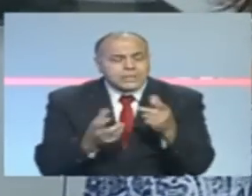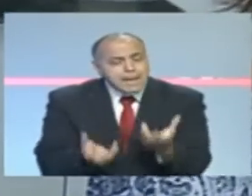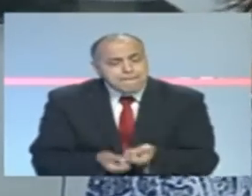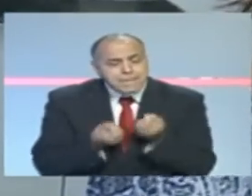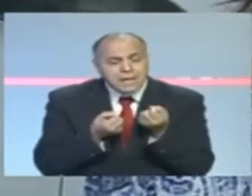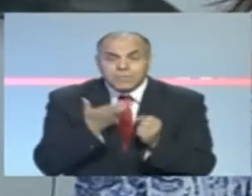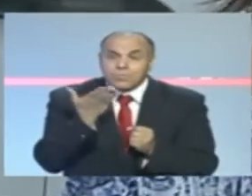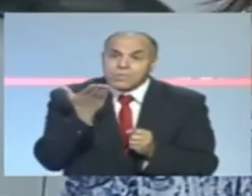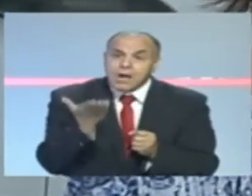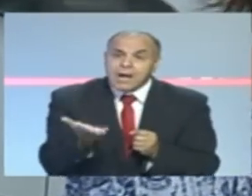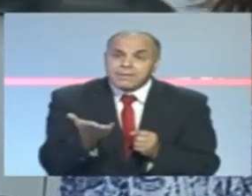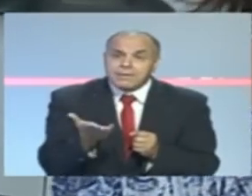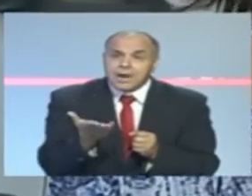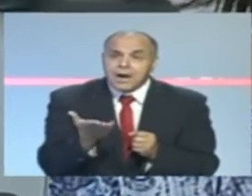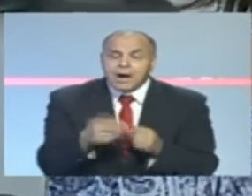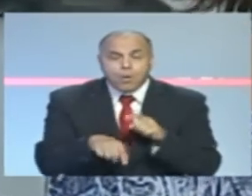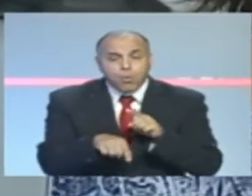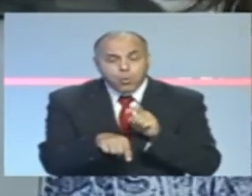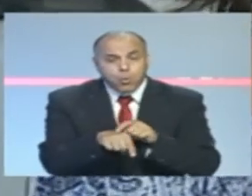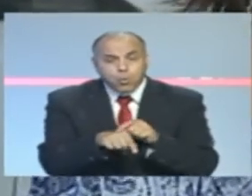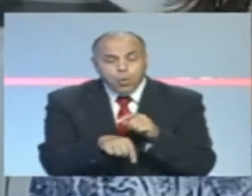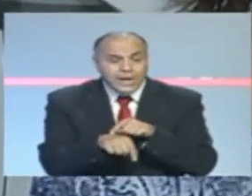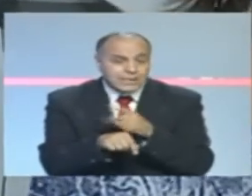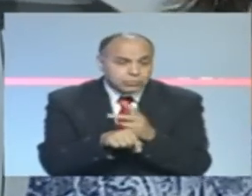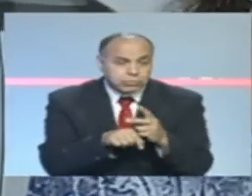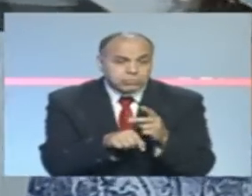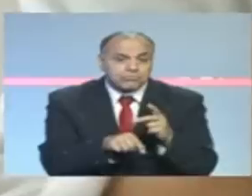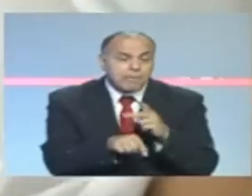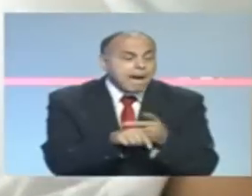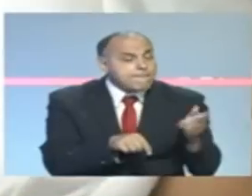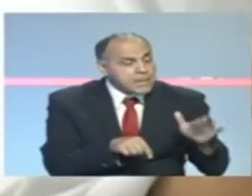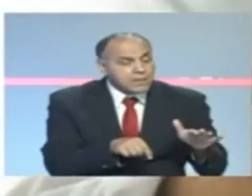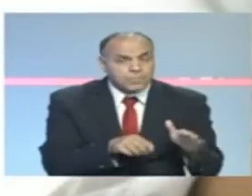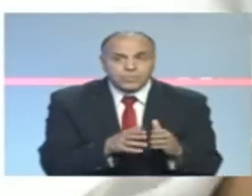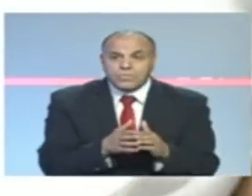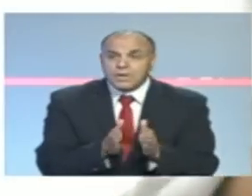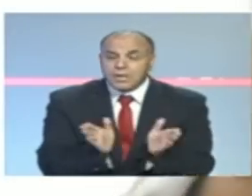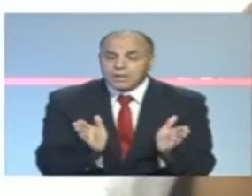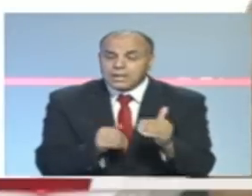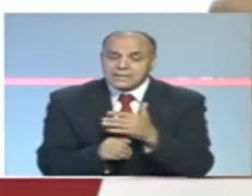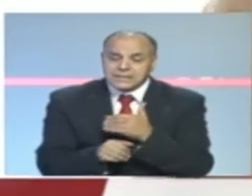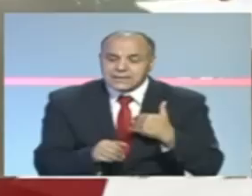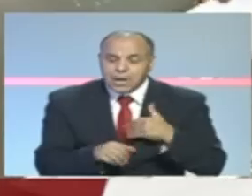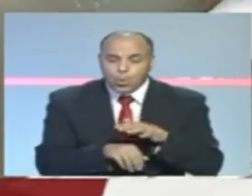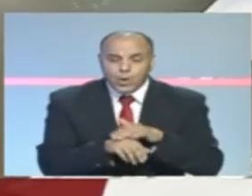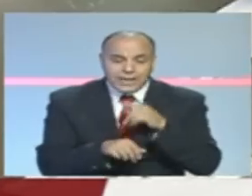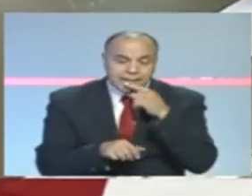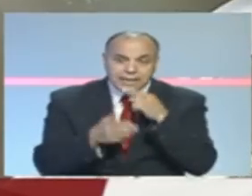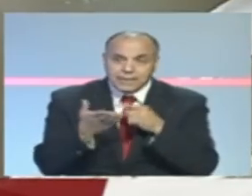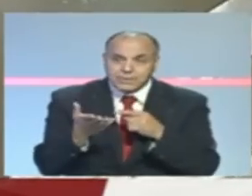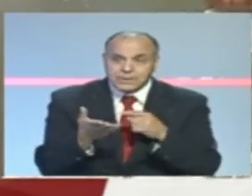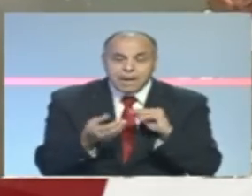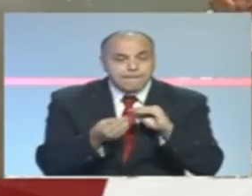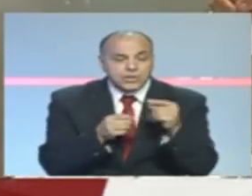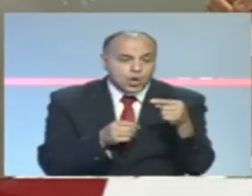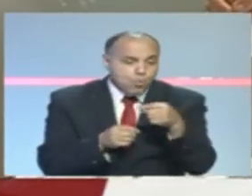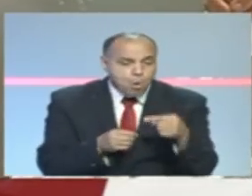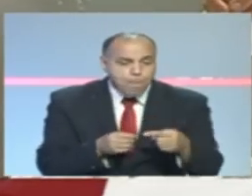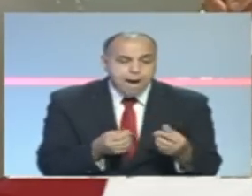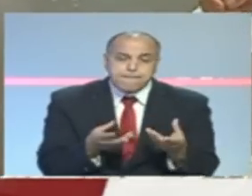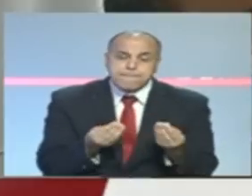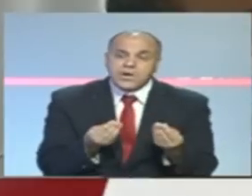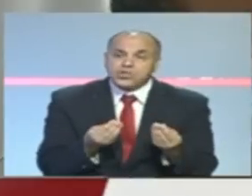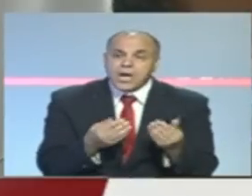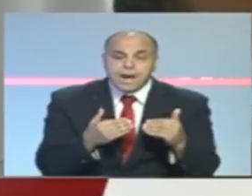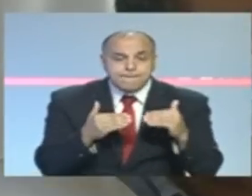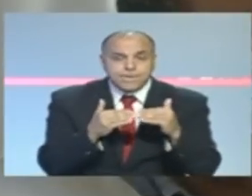معنتها انها تثير او انهاء القطاع الصحي في ولايه يشكو من نقائص عديده